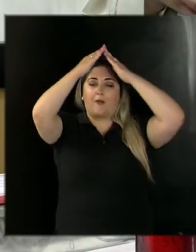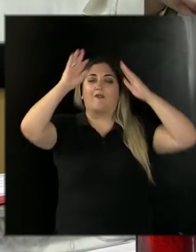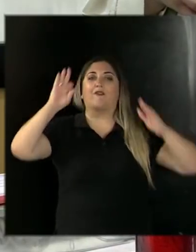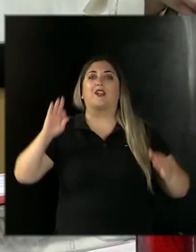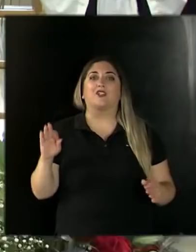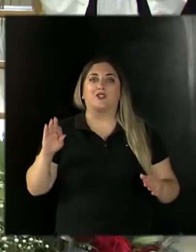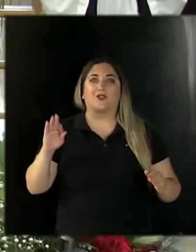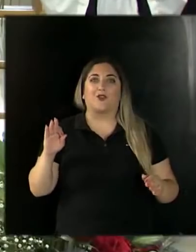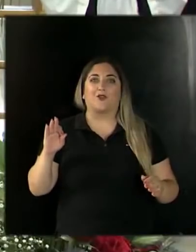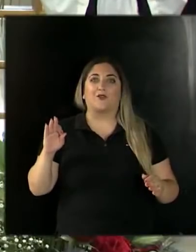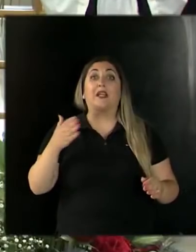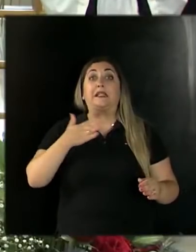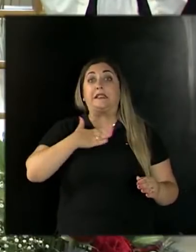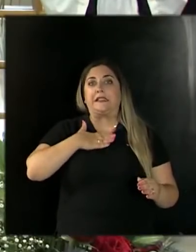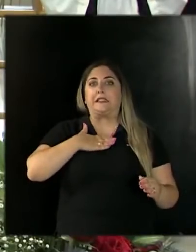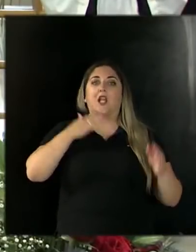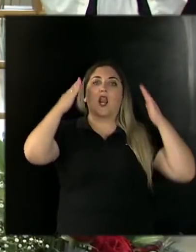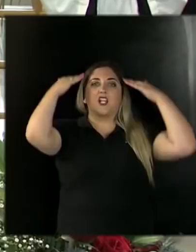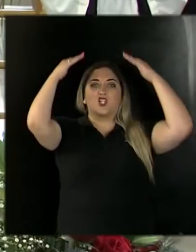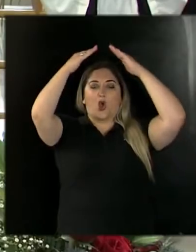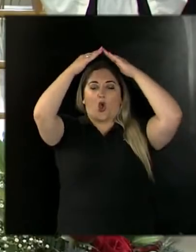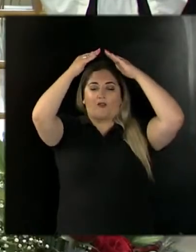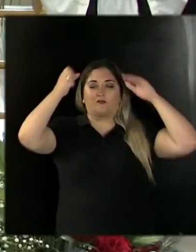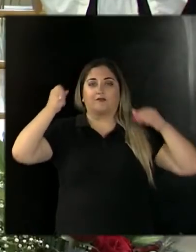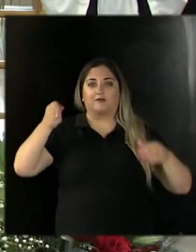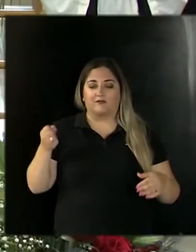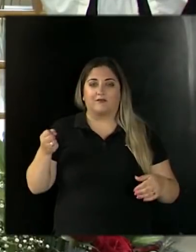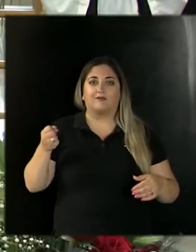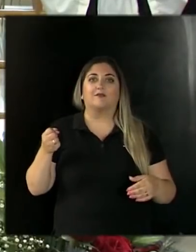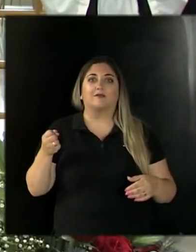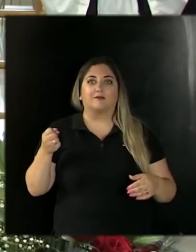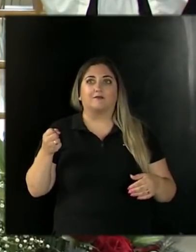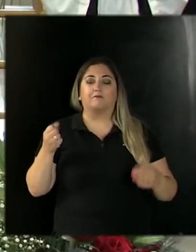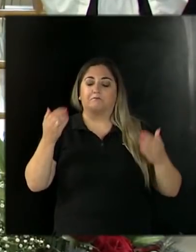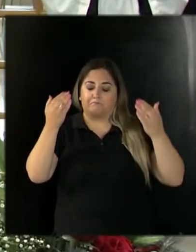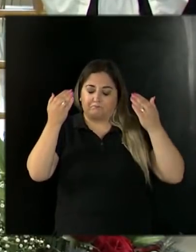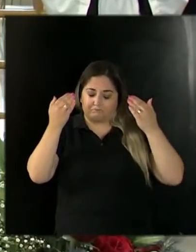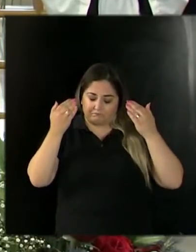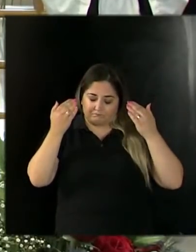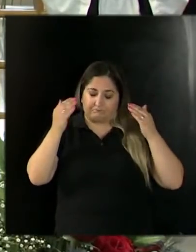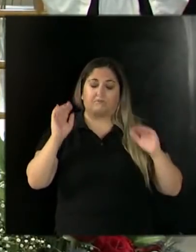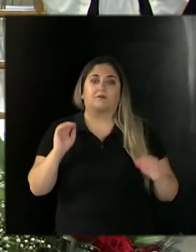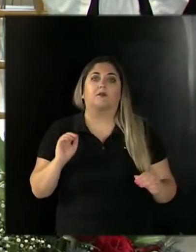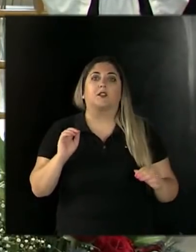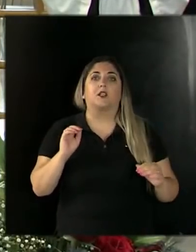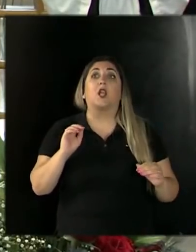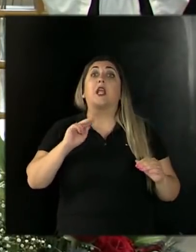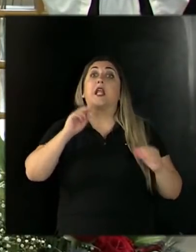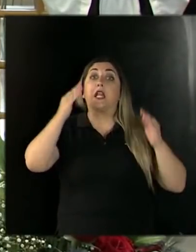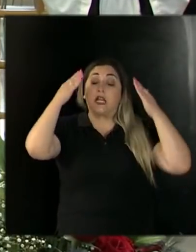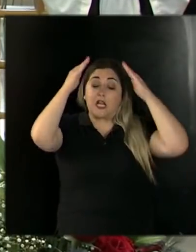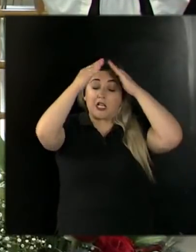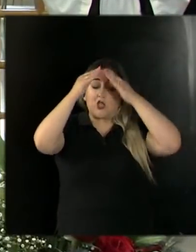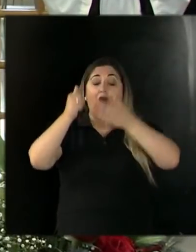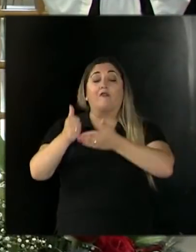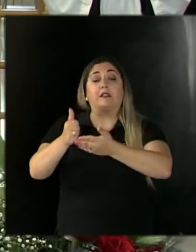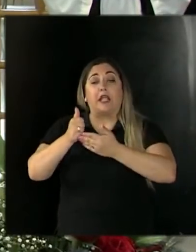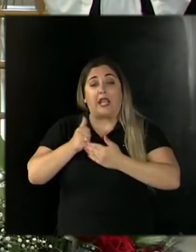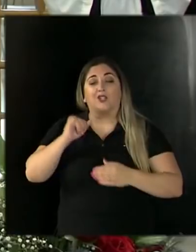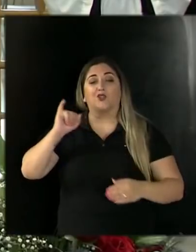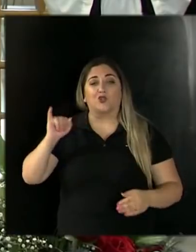Franġisku. Miegħi għaddej tiegħek mingħajr ma jistħoli. Mal-Isqof Joseph li qed